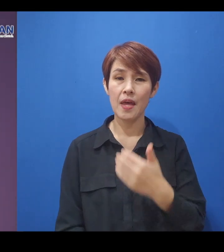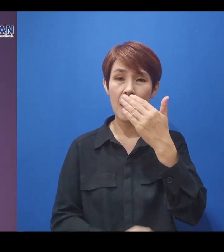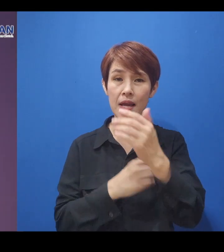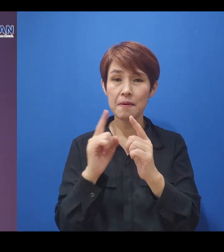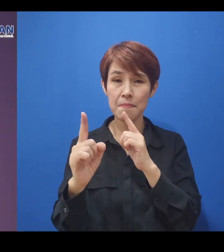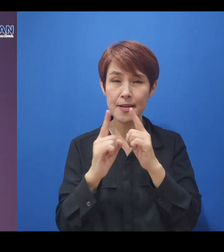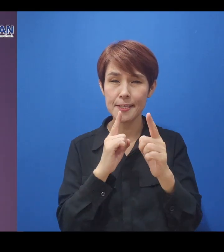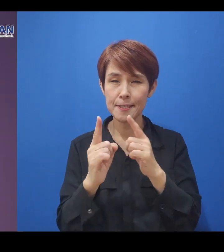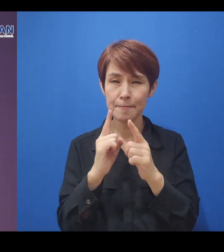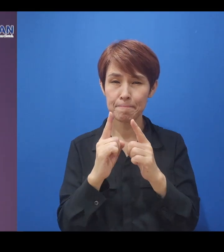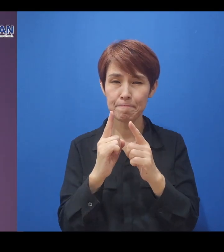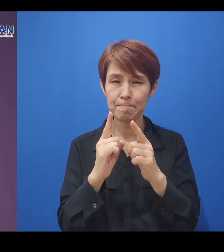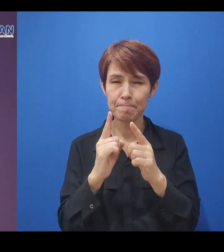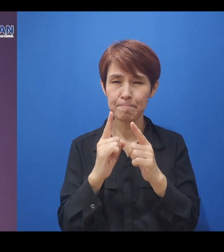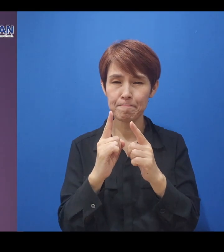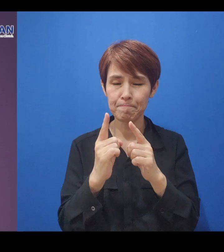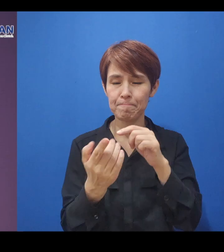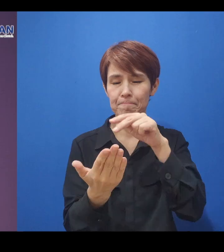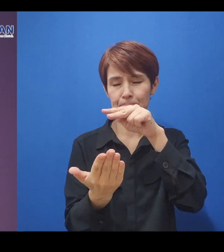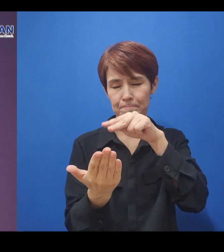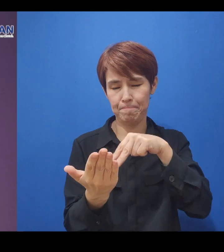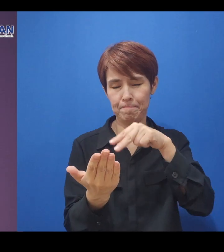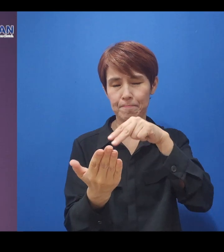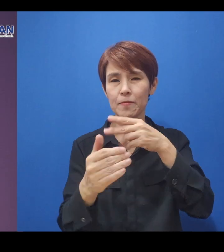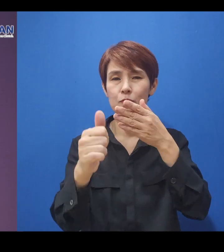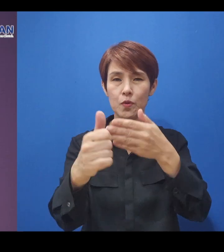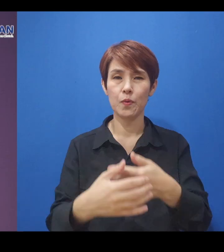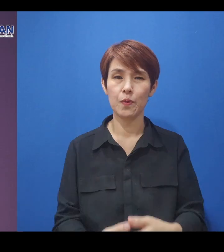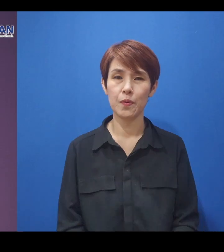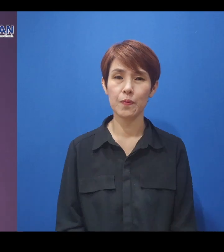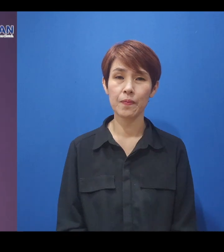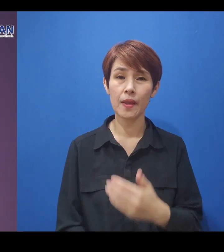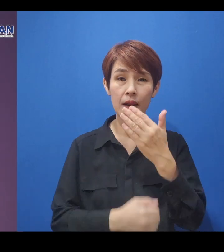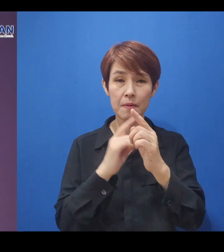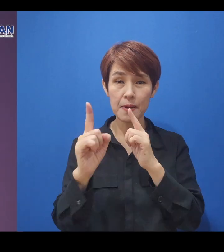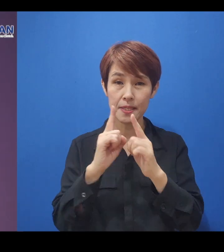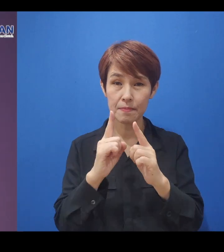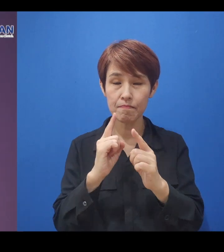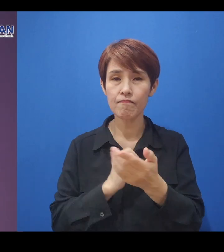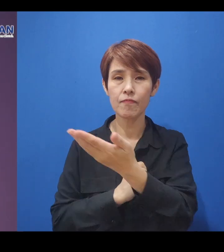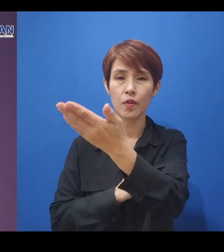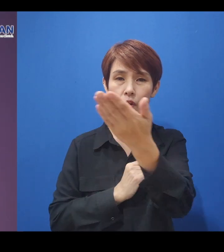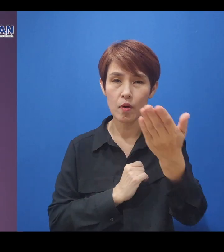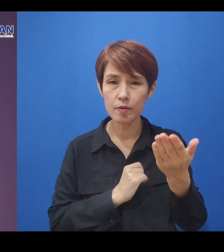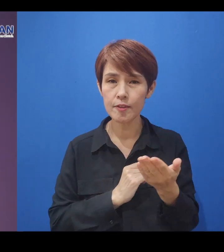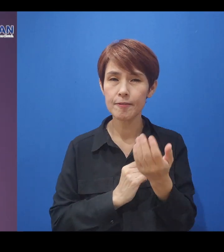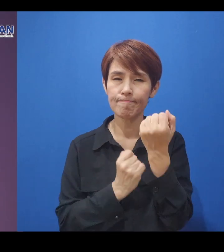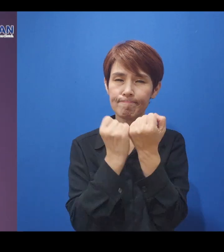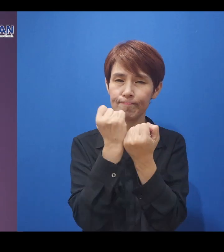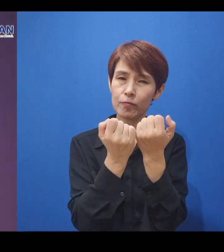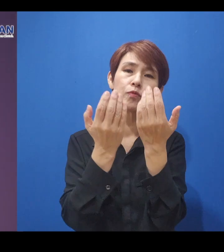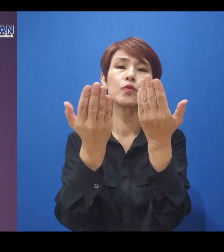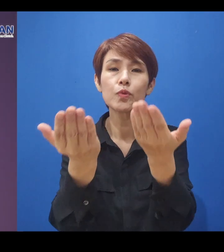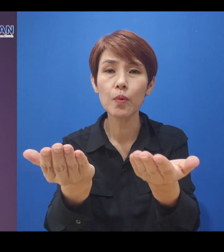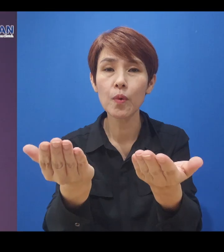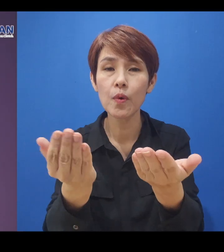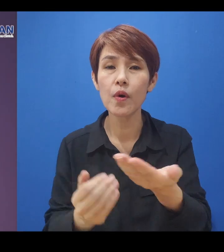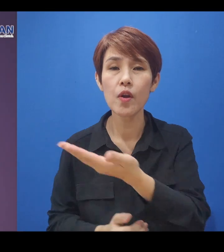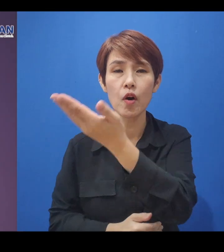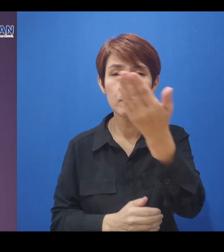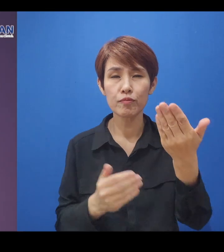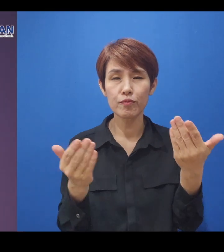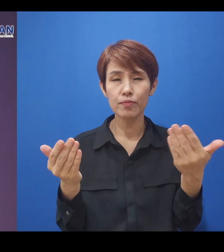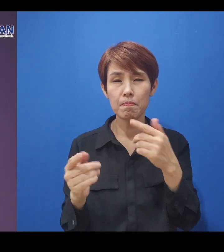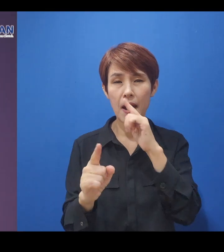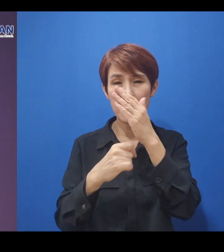말씀 앞에 앉아 계십시오. 그 말씀이 여러분을 설득하시고 그 말씀이 여러분 안에